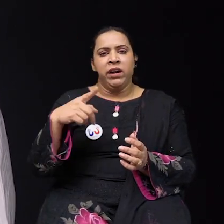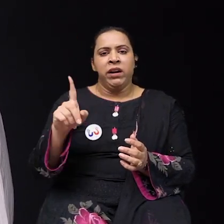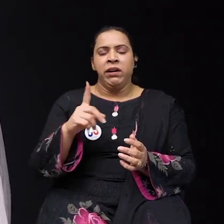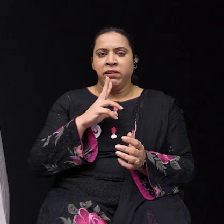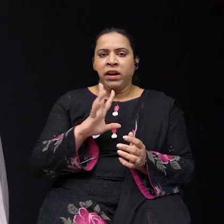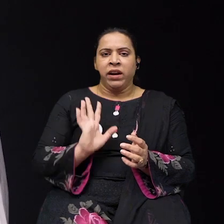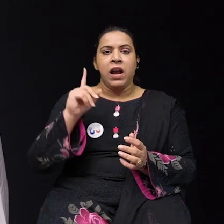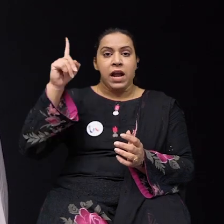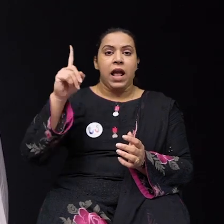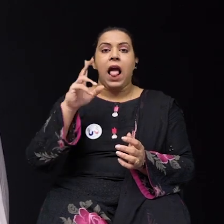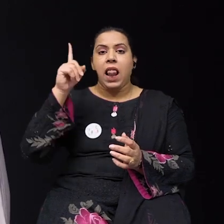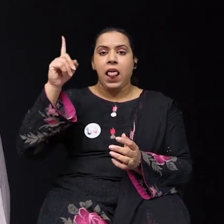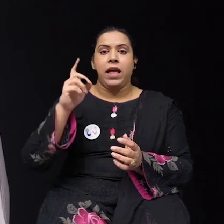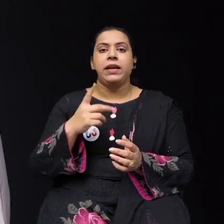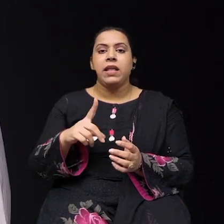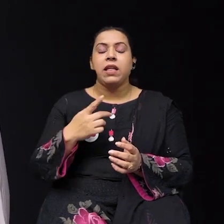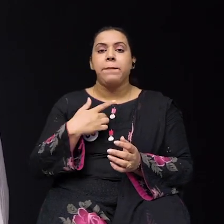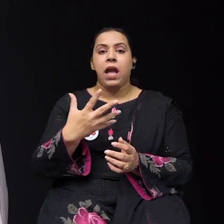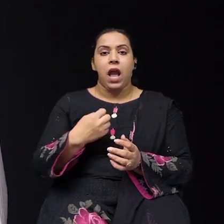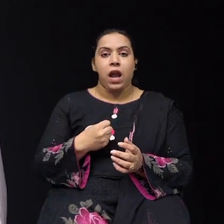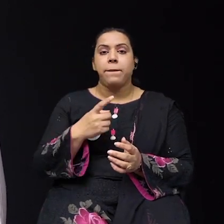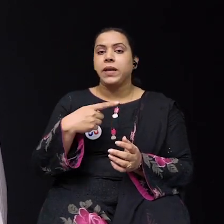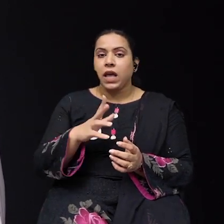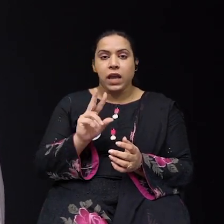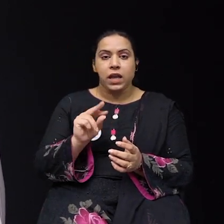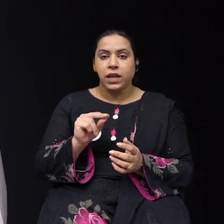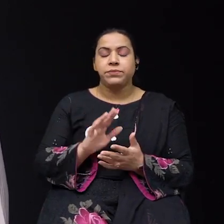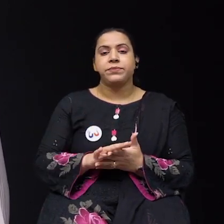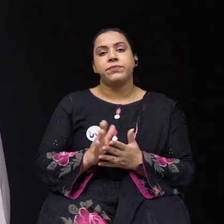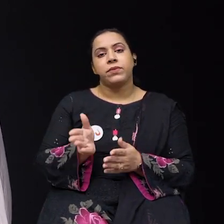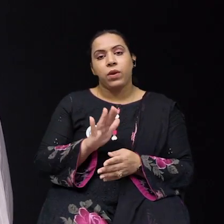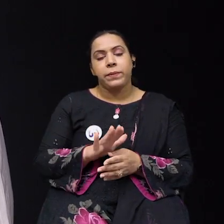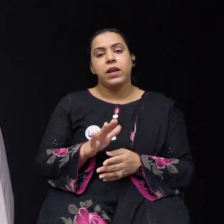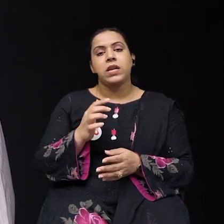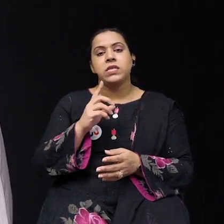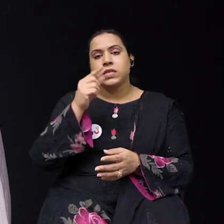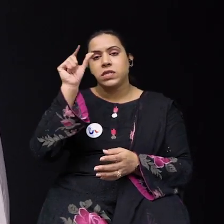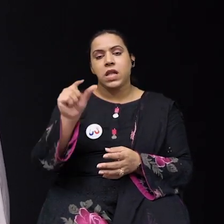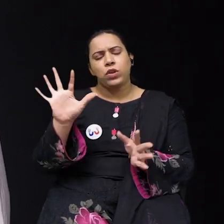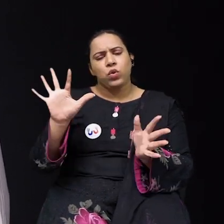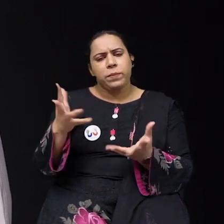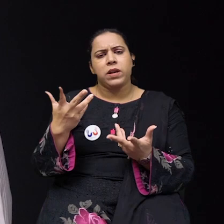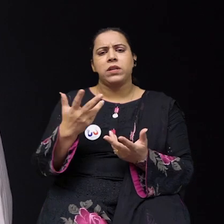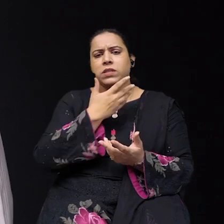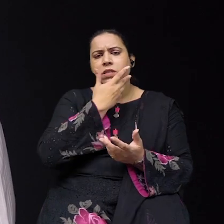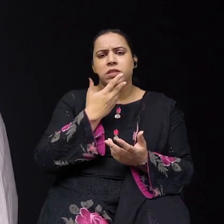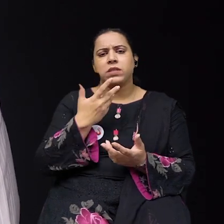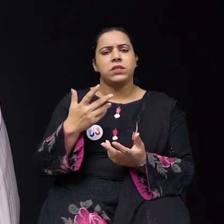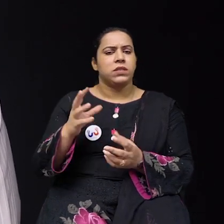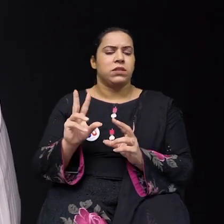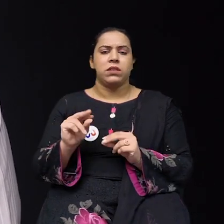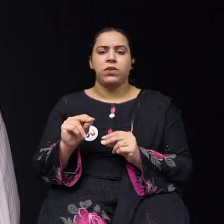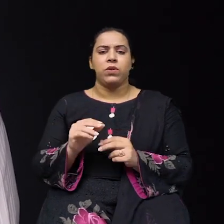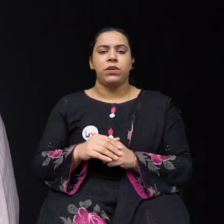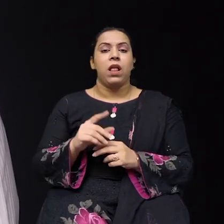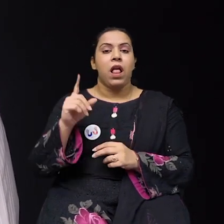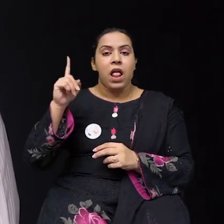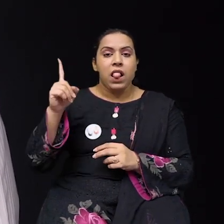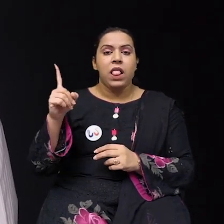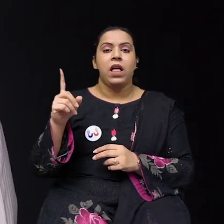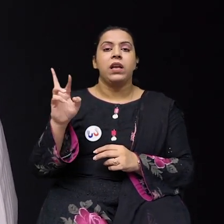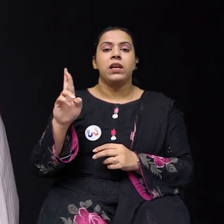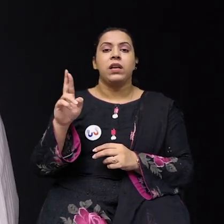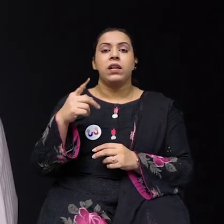اگر اللہ تعالیٰ کی رضا آپ کے حق میں نہیں ہے تو پھر انسان جو مرضی کر لے وہ نہیں ہو سکتا. لیکن اللہ کی